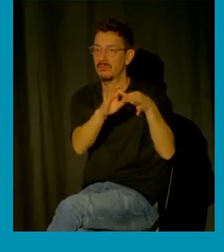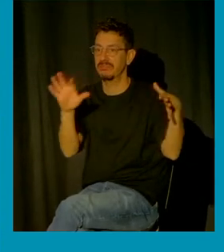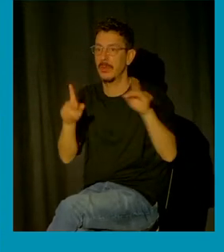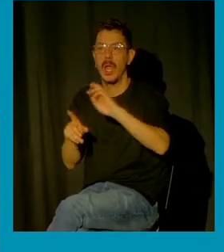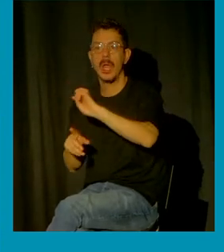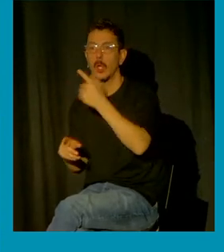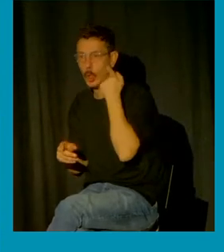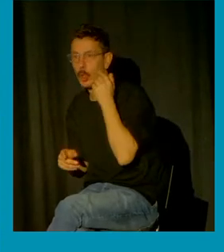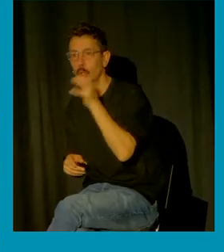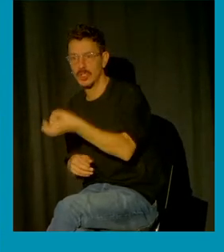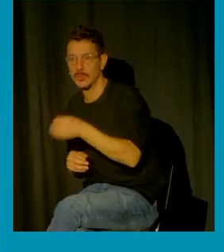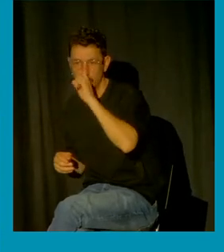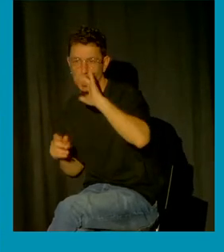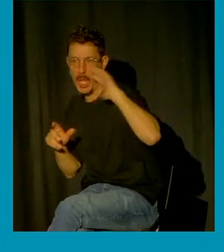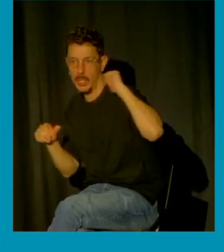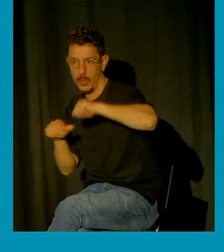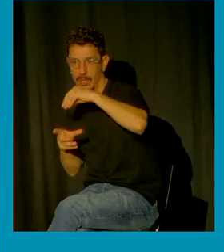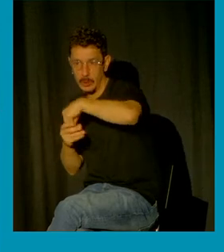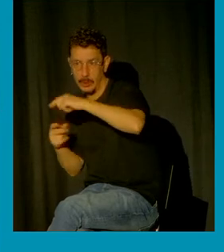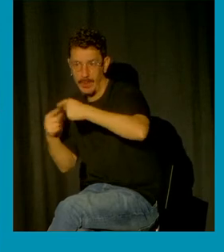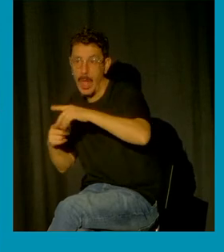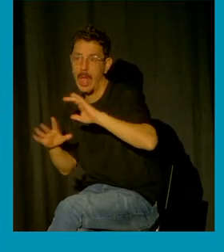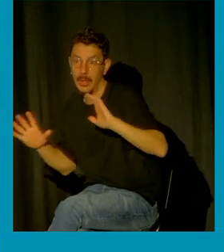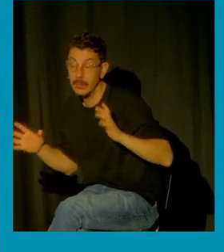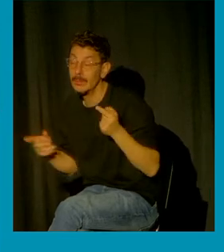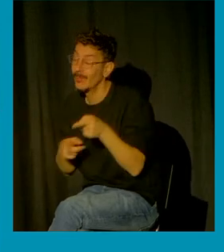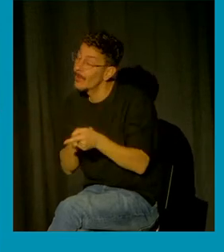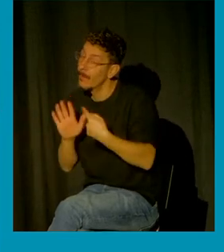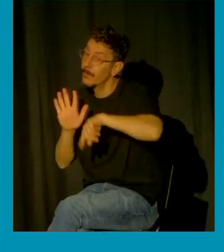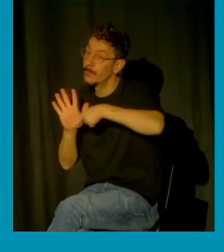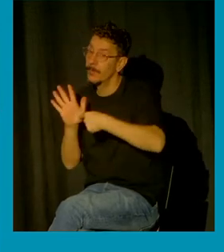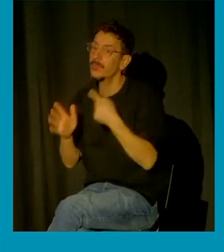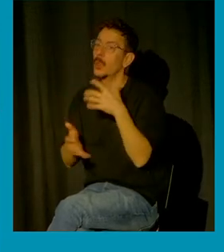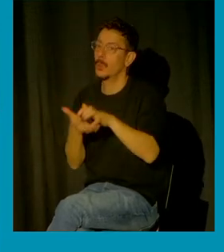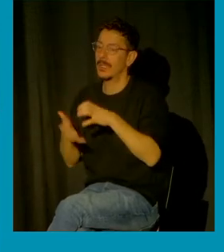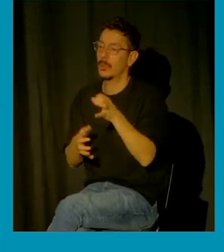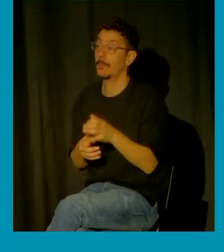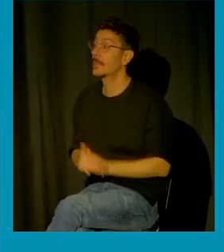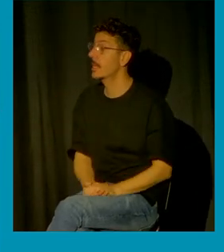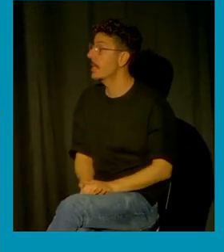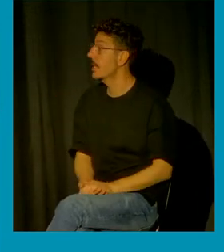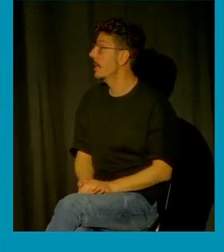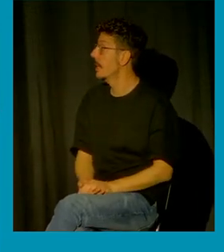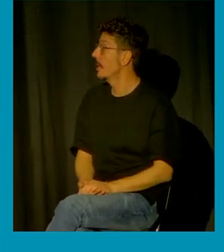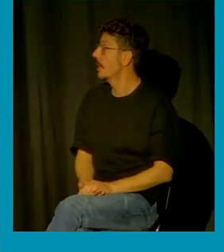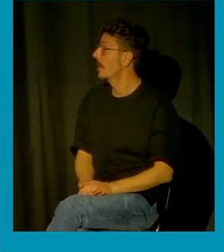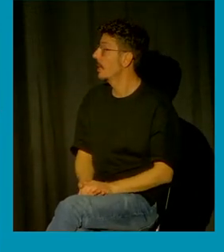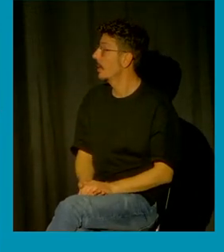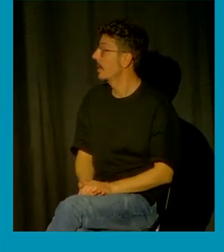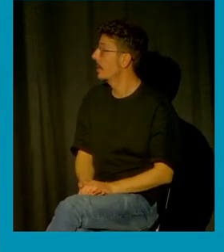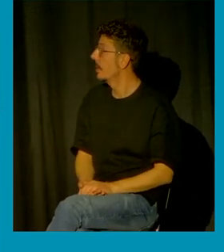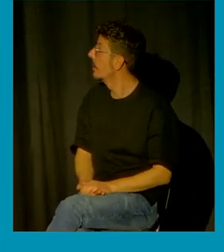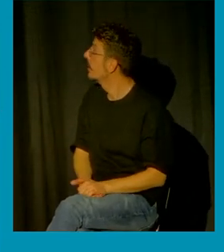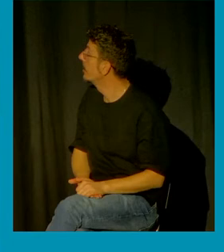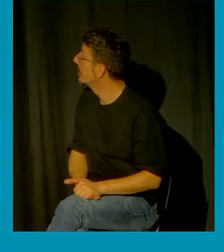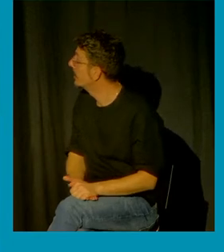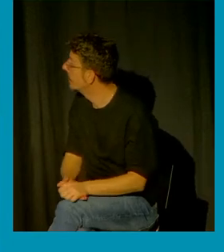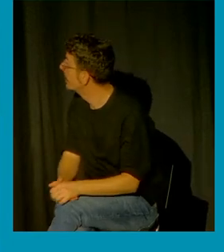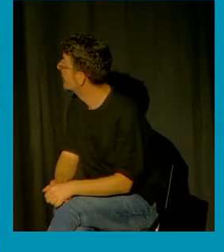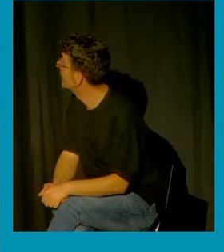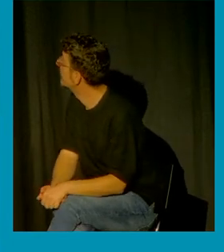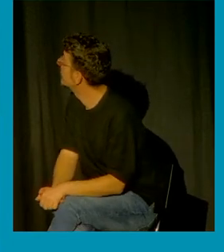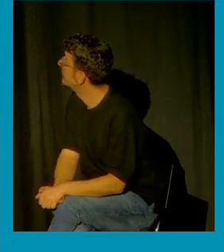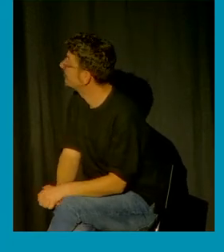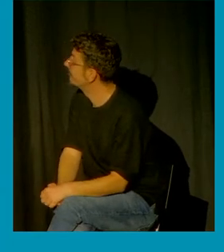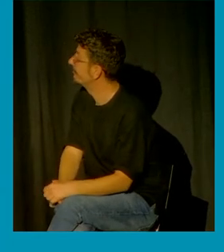coses que ens planteja Lorena no sé si passem ara hem solucionat el tema tècnic